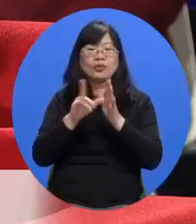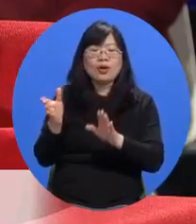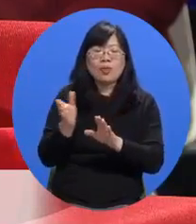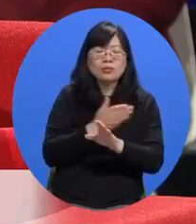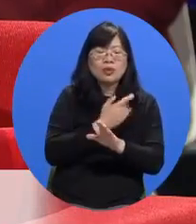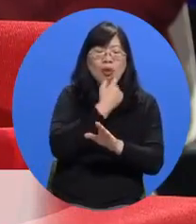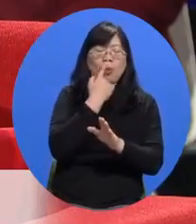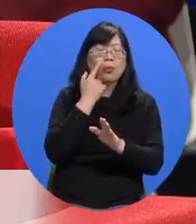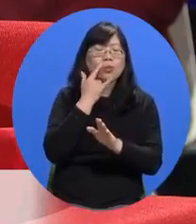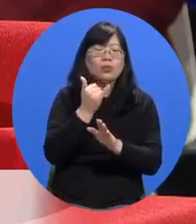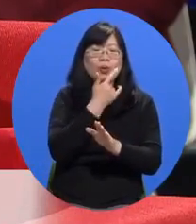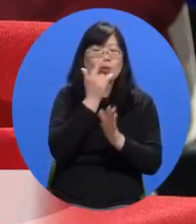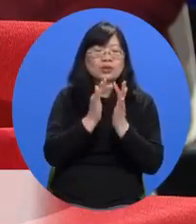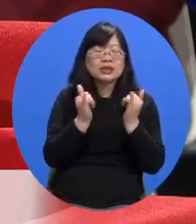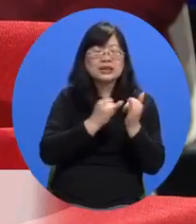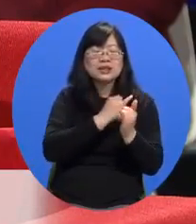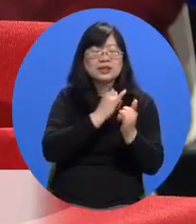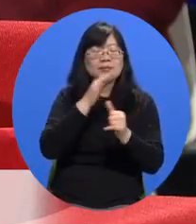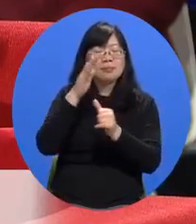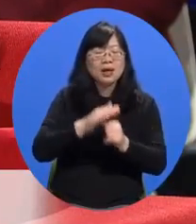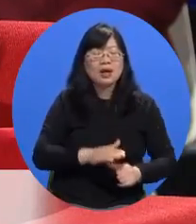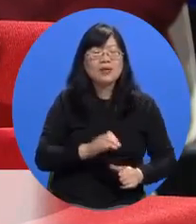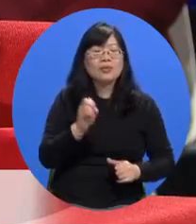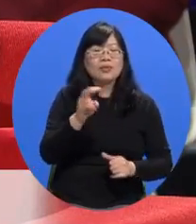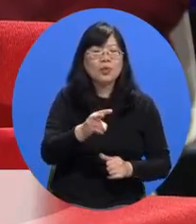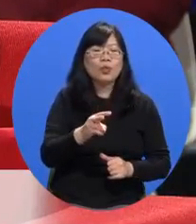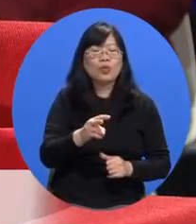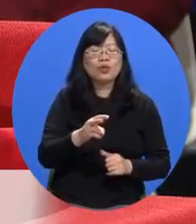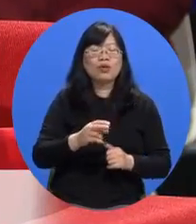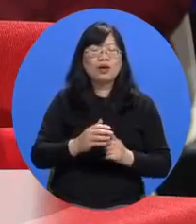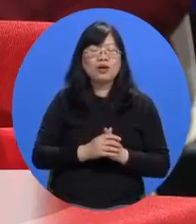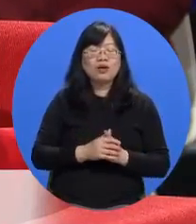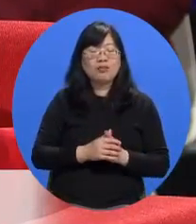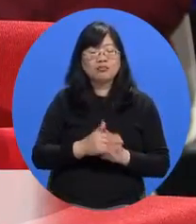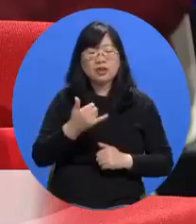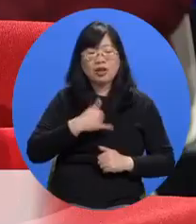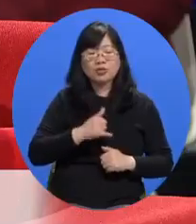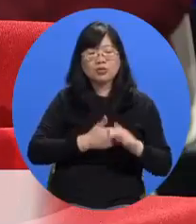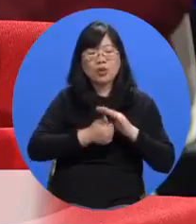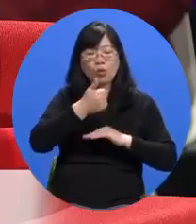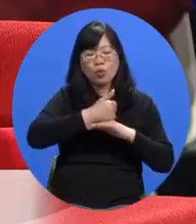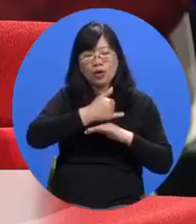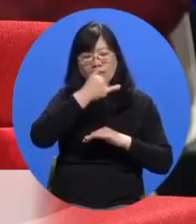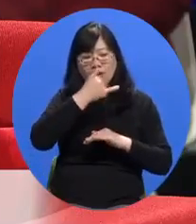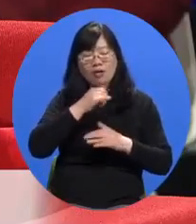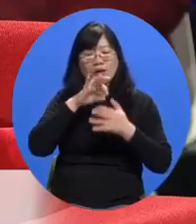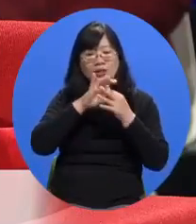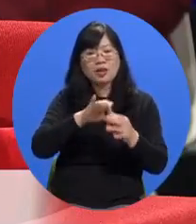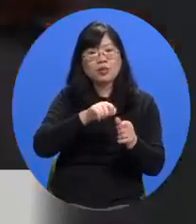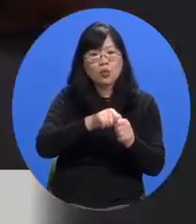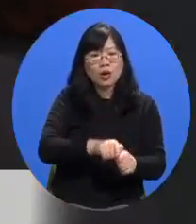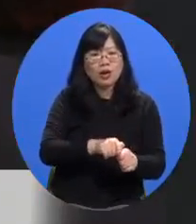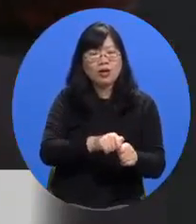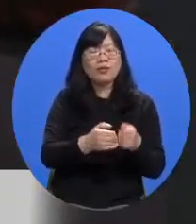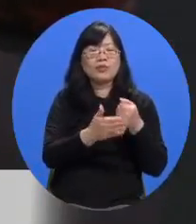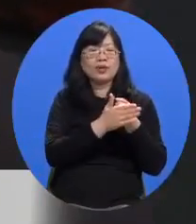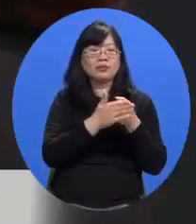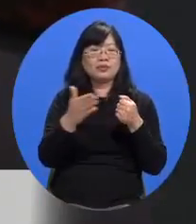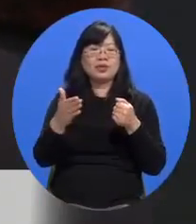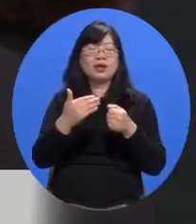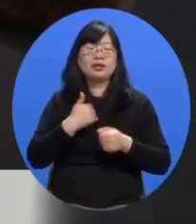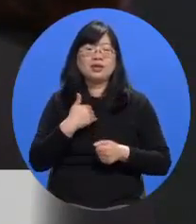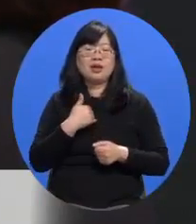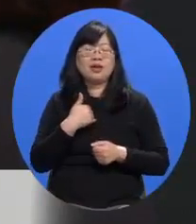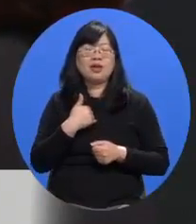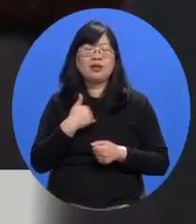이루지 못했던 꿈 혹은 본인이 생각하기에 아이들이 성공할 거라고 생각하는 것들을 계속 강요하고 그러다 보니까